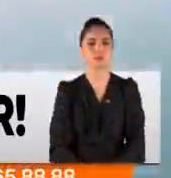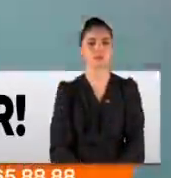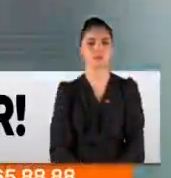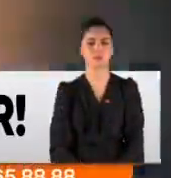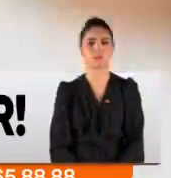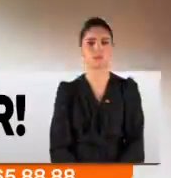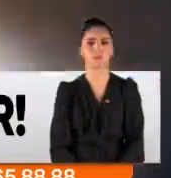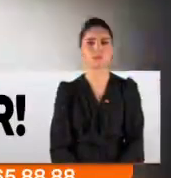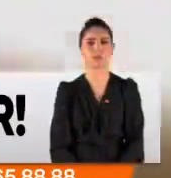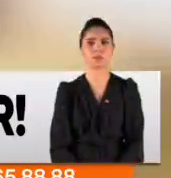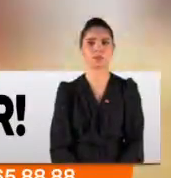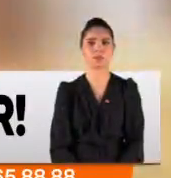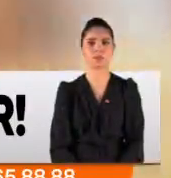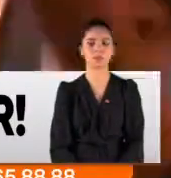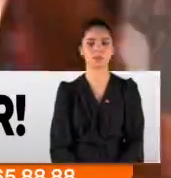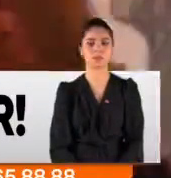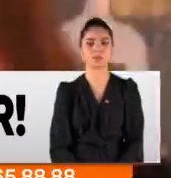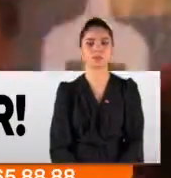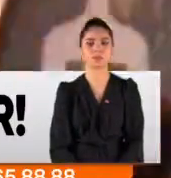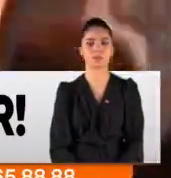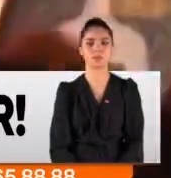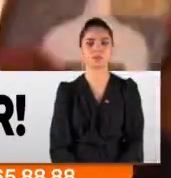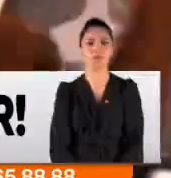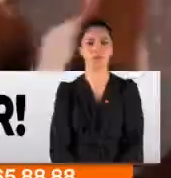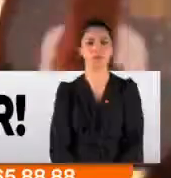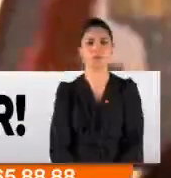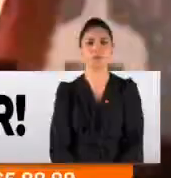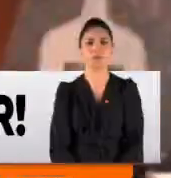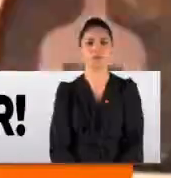Allah bizimle! Allah bekle!